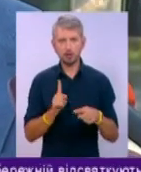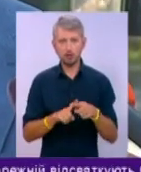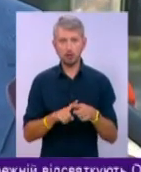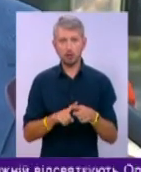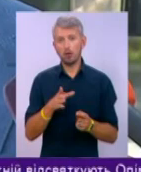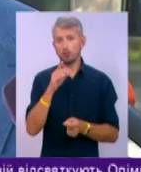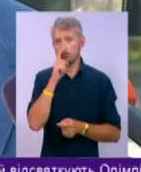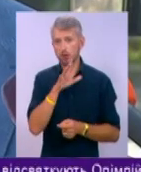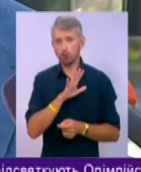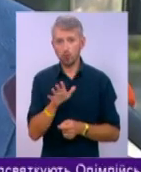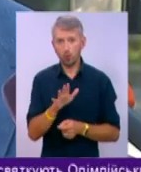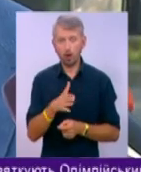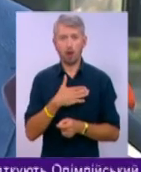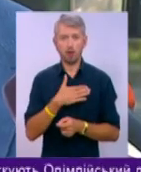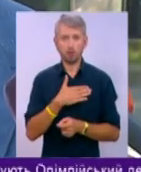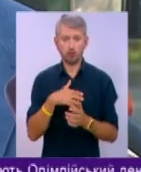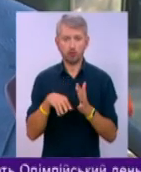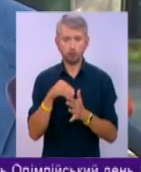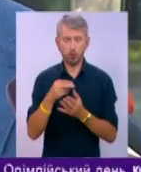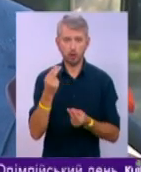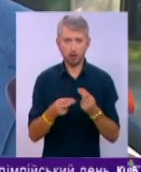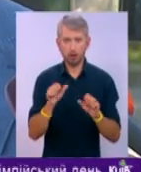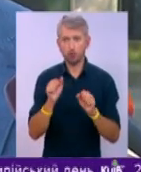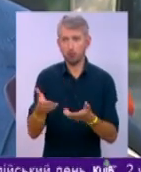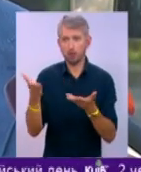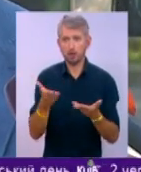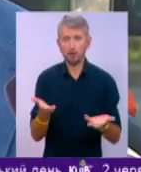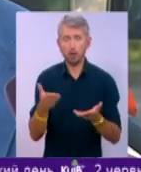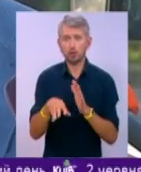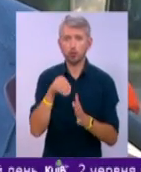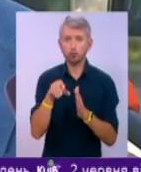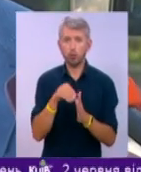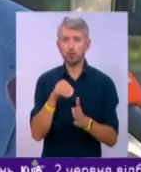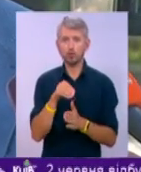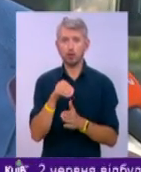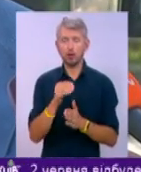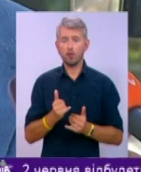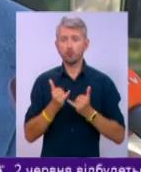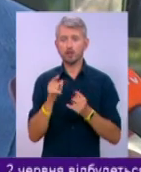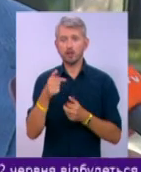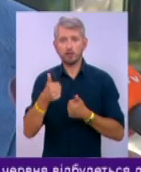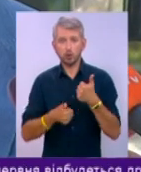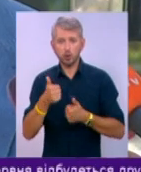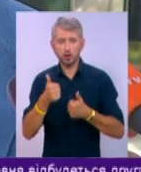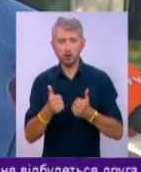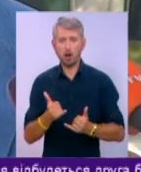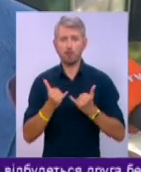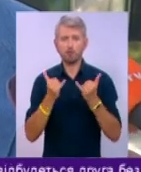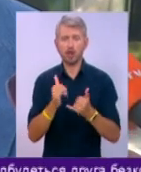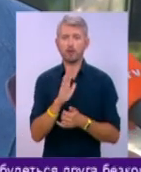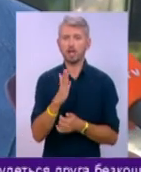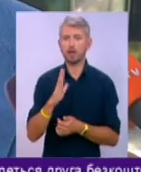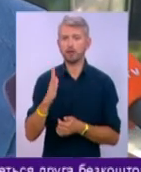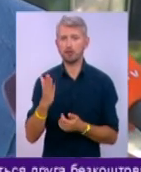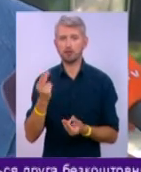було б неплохо, от збірна наша грає, могла б, могли б пригласити якусь збірну, в честь этого турнира, в честь Валерия